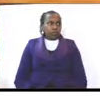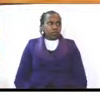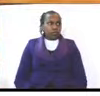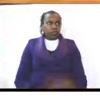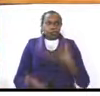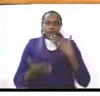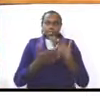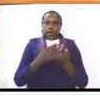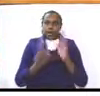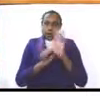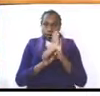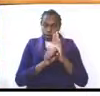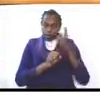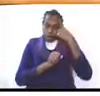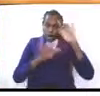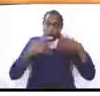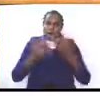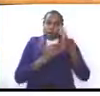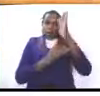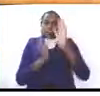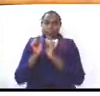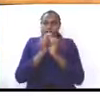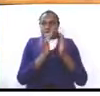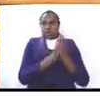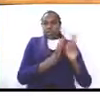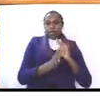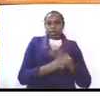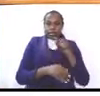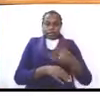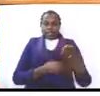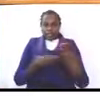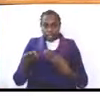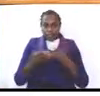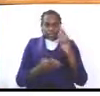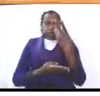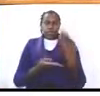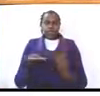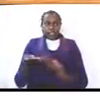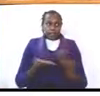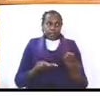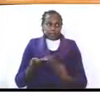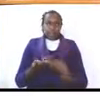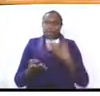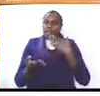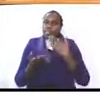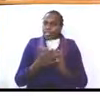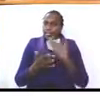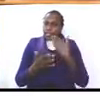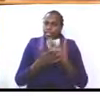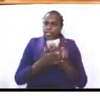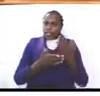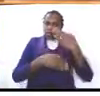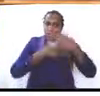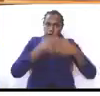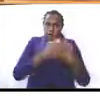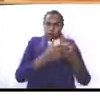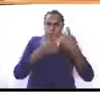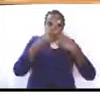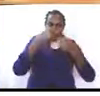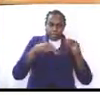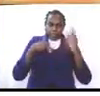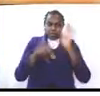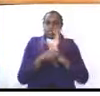Tunashukuru Mungu kwa vile amekuwa pamoja nasi katika ibada hii ya pili ya Kiswahili. Tuwashukuru nyote ambao umeweza kufika kanisani